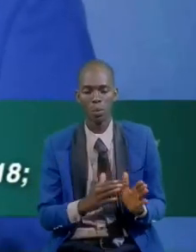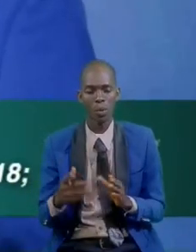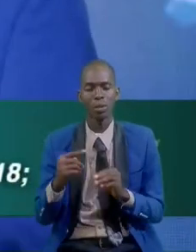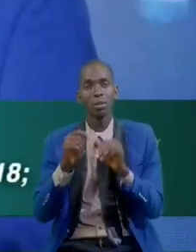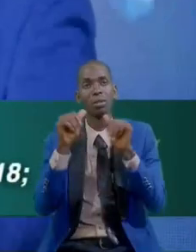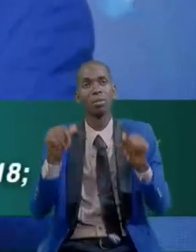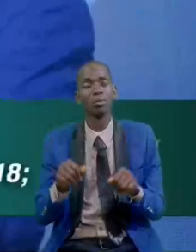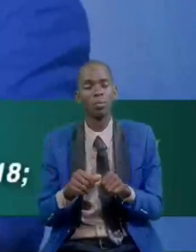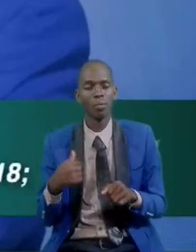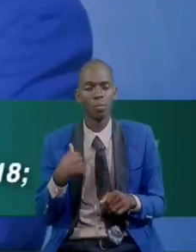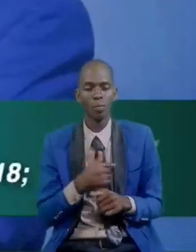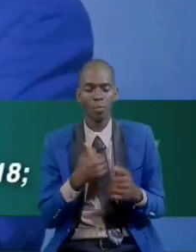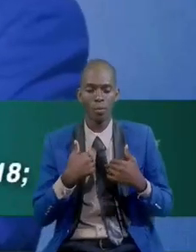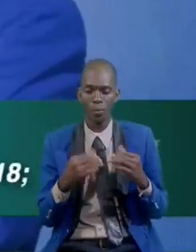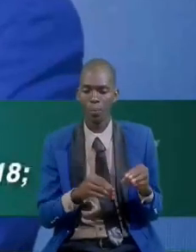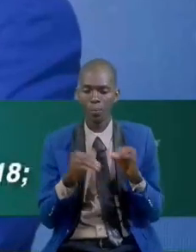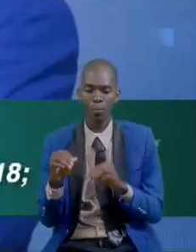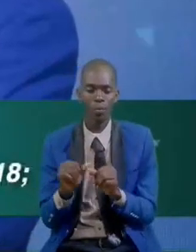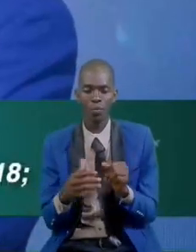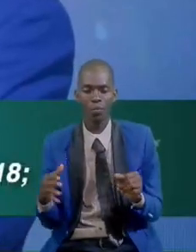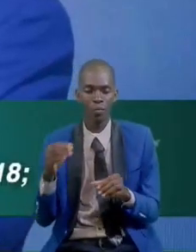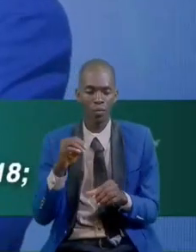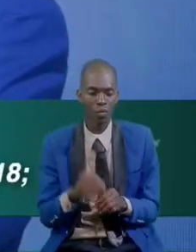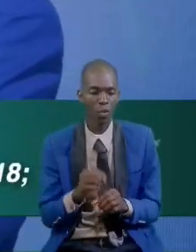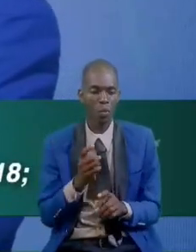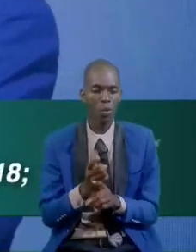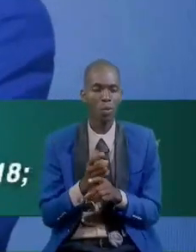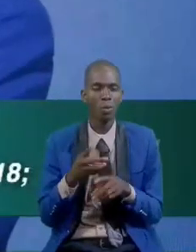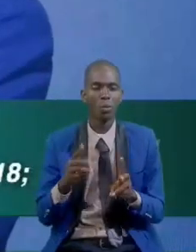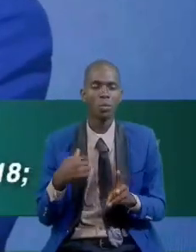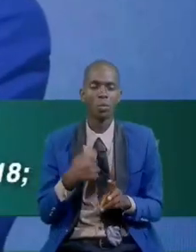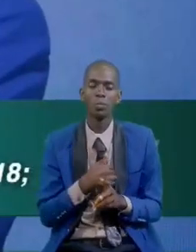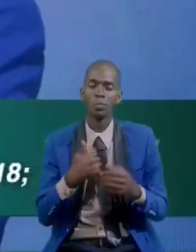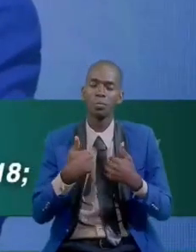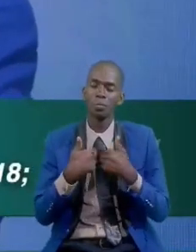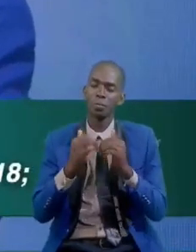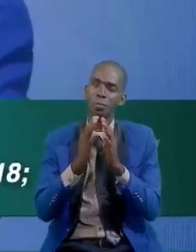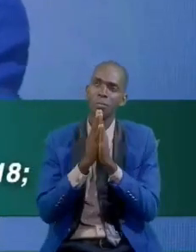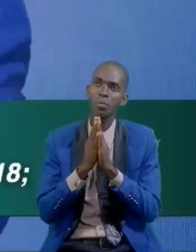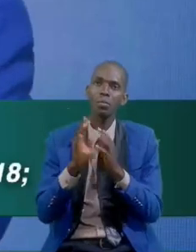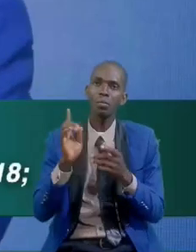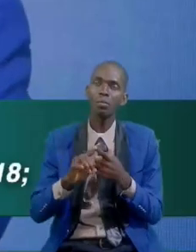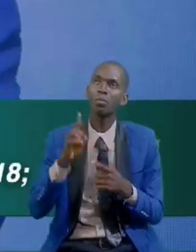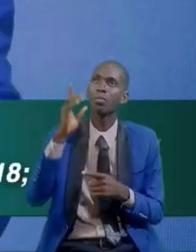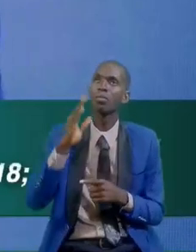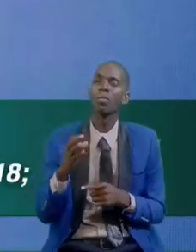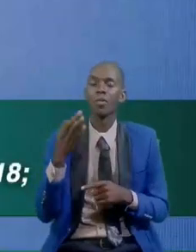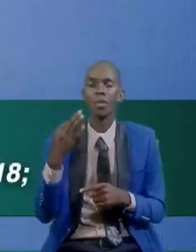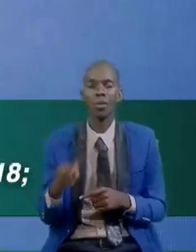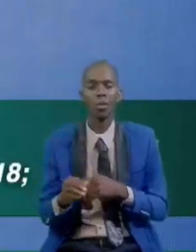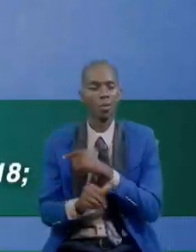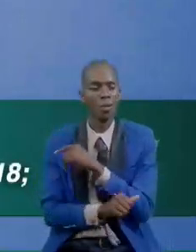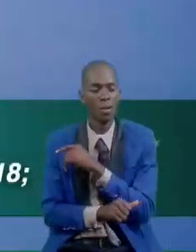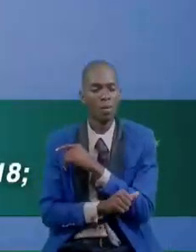toutes choses à sa place. Nous avons invoqué le Dieu d'Abraham, d'Isaac et de